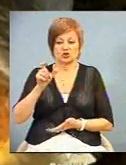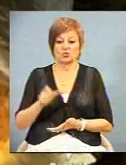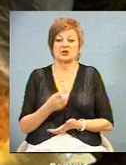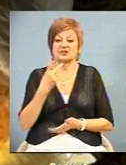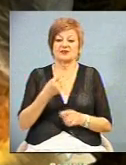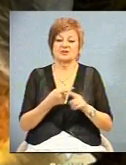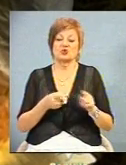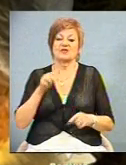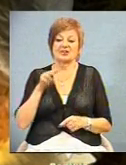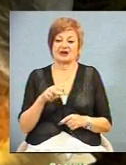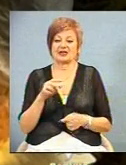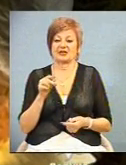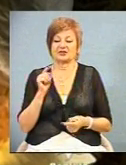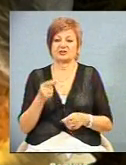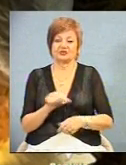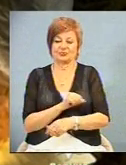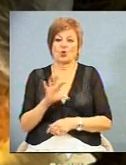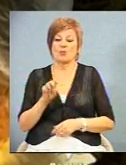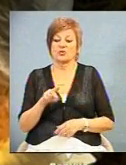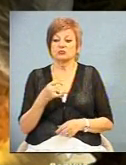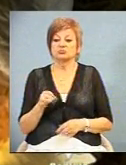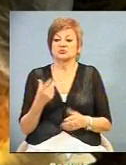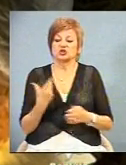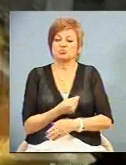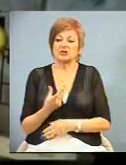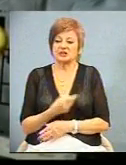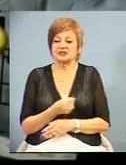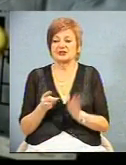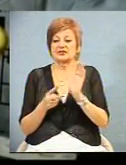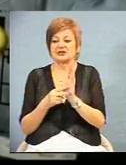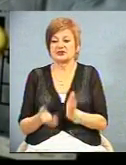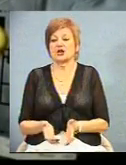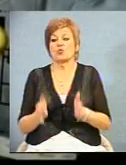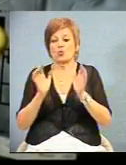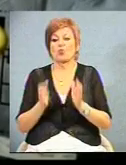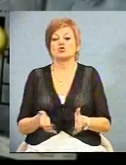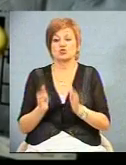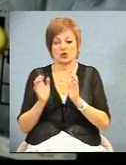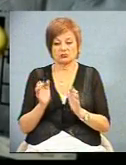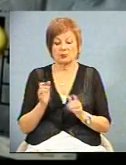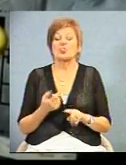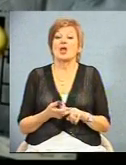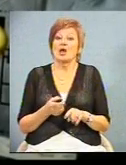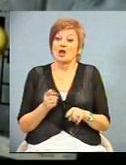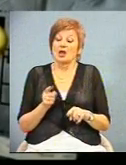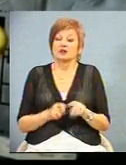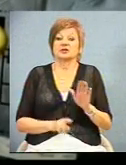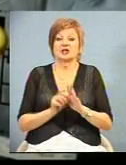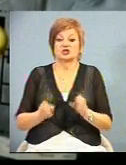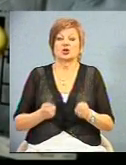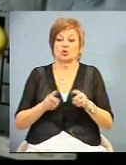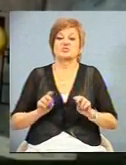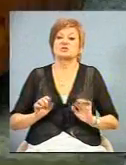2,5 літри екстракційного опію, шприці та 7 кущів коноплі в квіткових горщиках. За фактом розпочато кримінальне провадження за